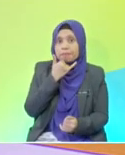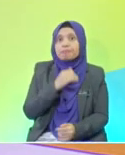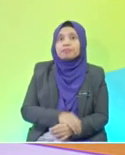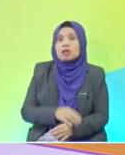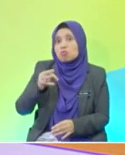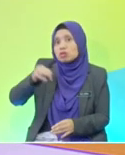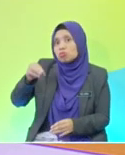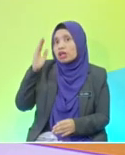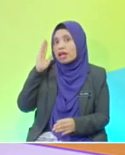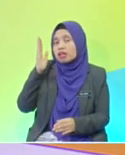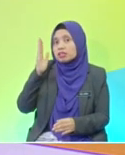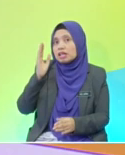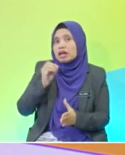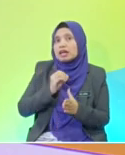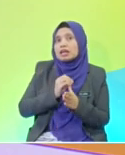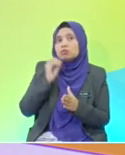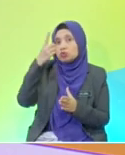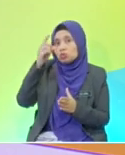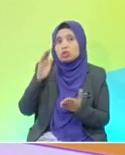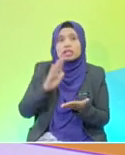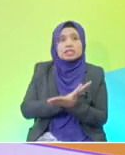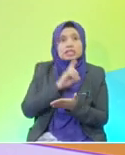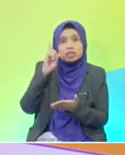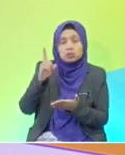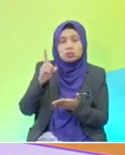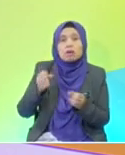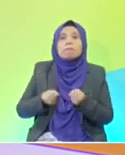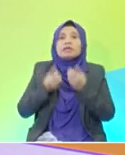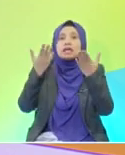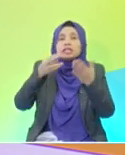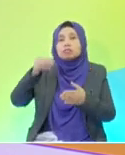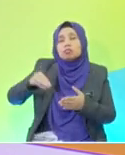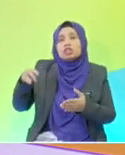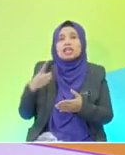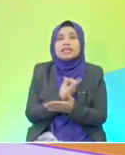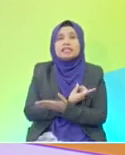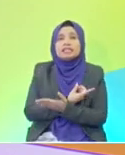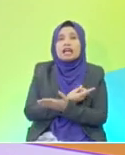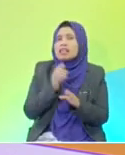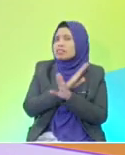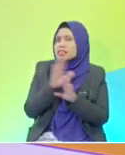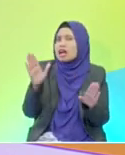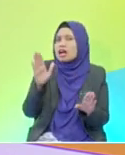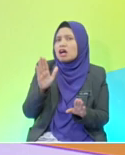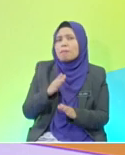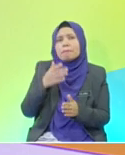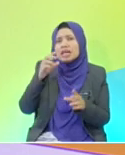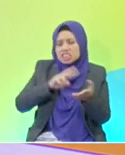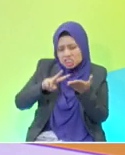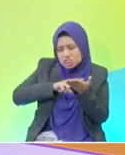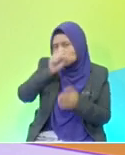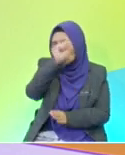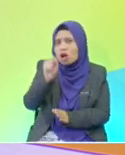murid-murid ataupun calon untuk kita satu adalah kebanyakan murid kita ini dia tidak membaca soal hantu dengan